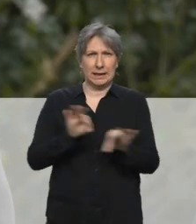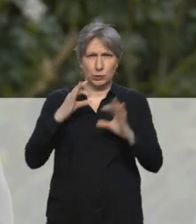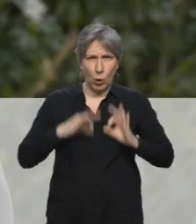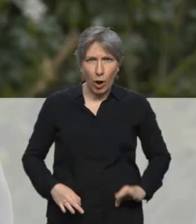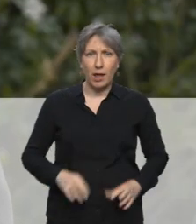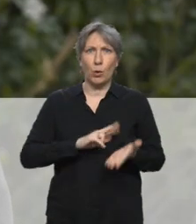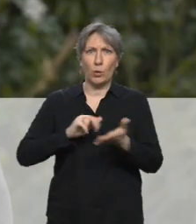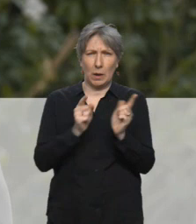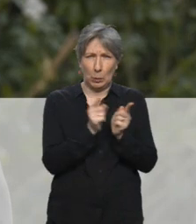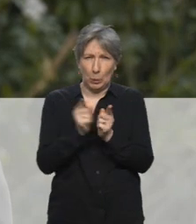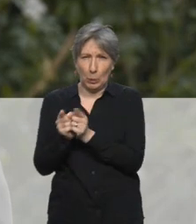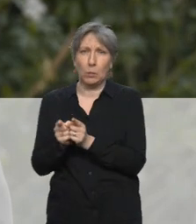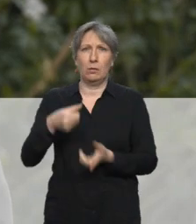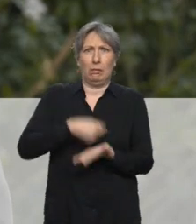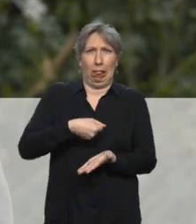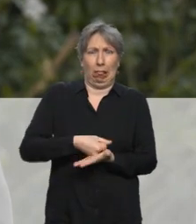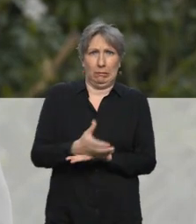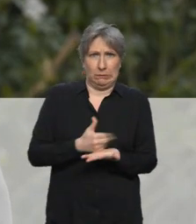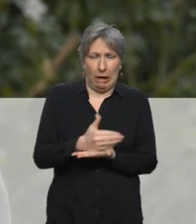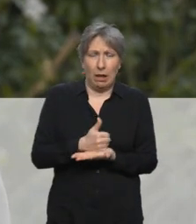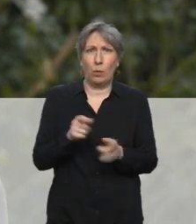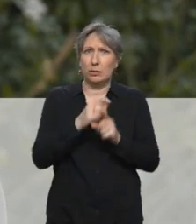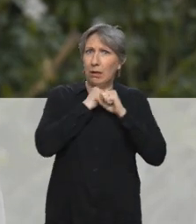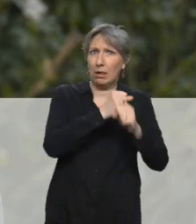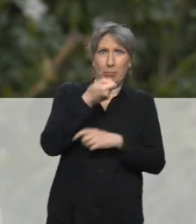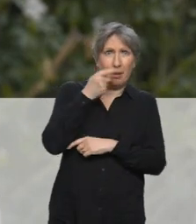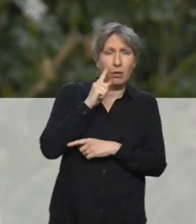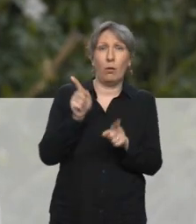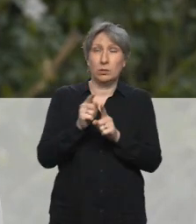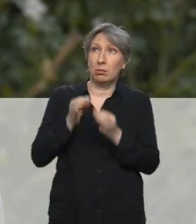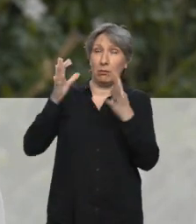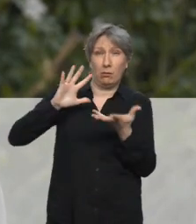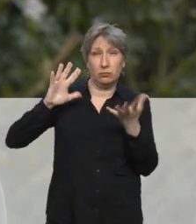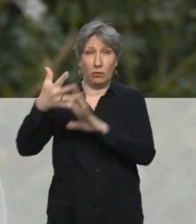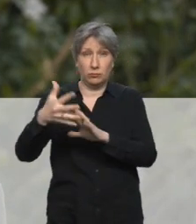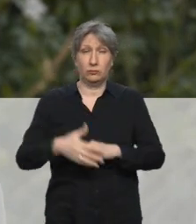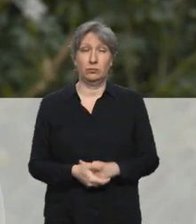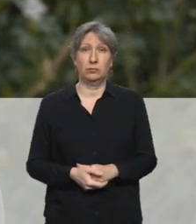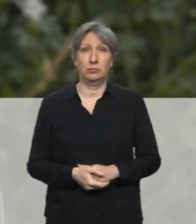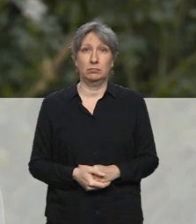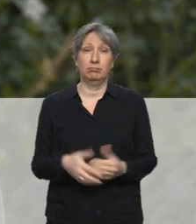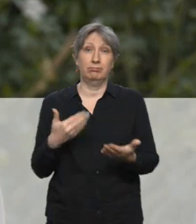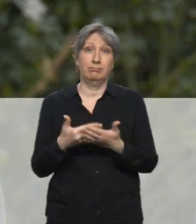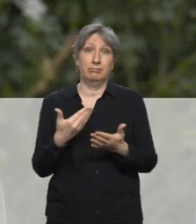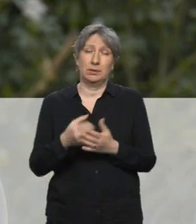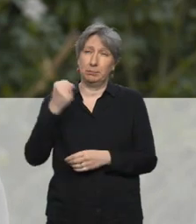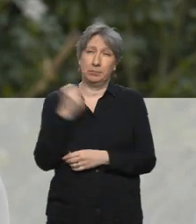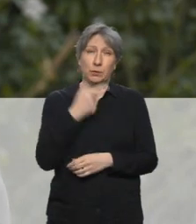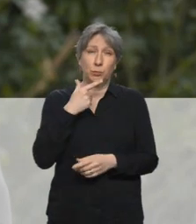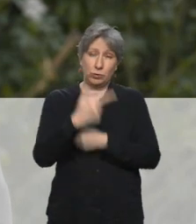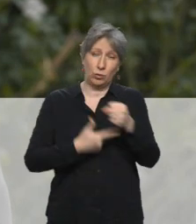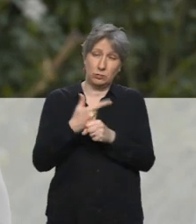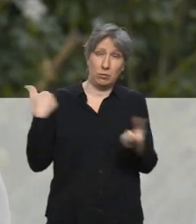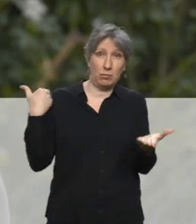contrat précaire, bas salaire, dépendance par rapport aux parents et toujours le changement climatique. Voilà ce qui a été accentué pendant deux